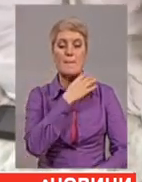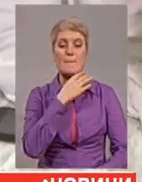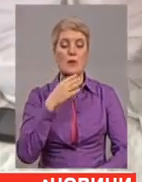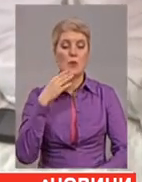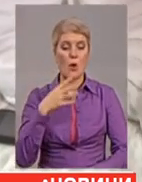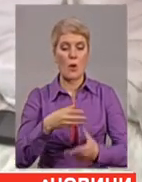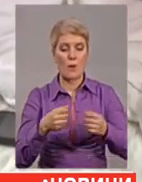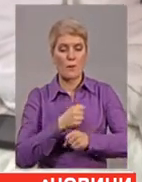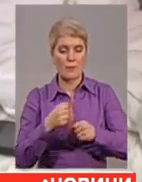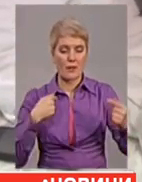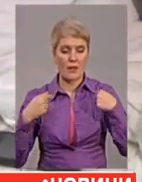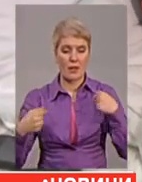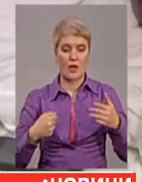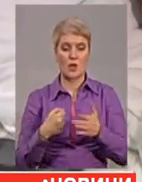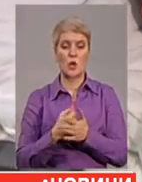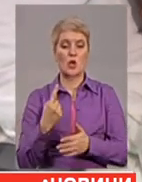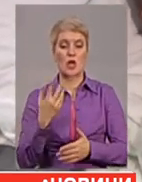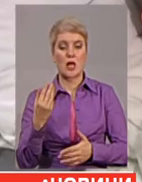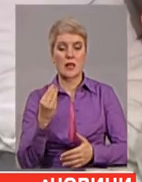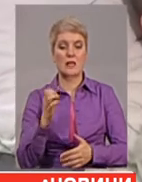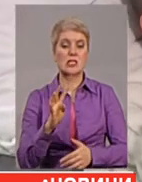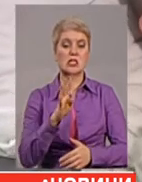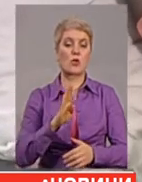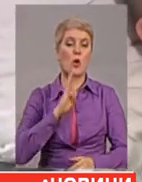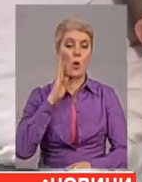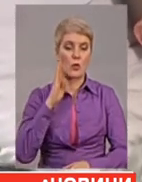мін було, не знаю, десь до часу дня з 4 утра, там,